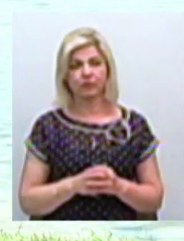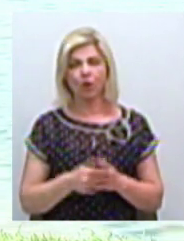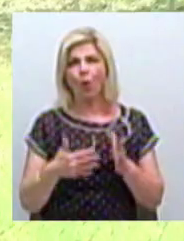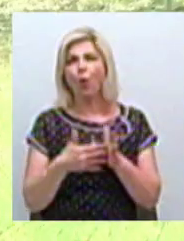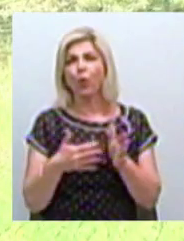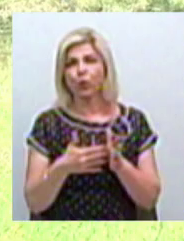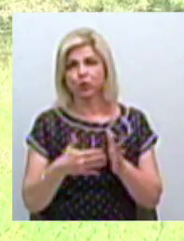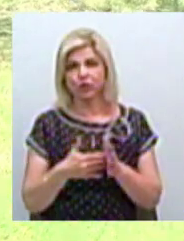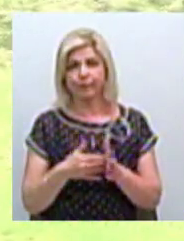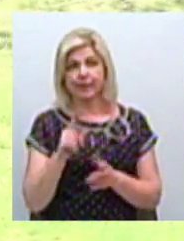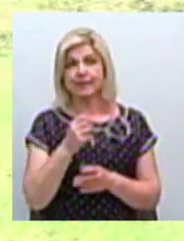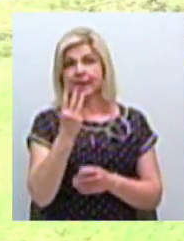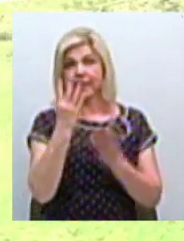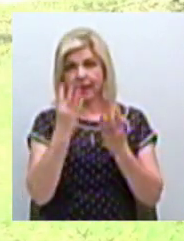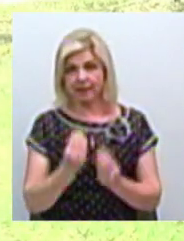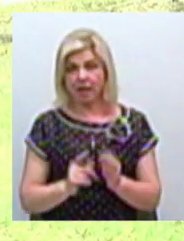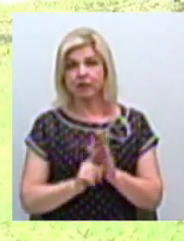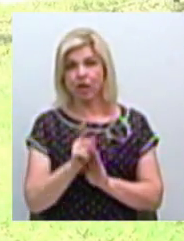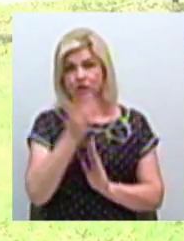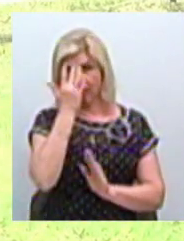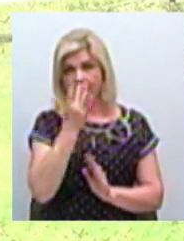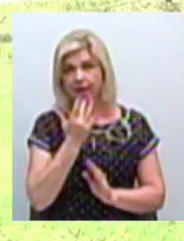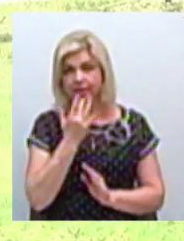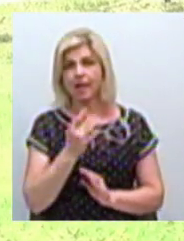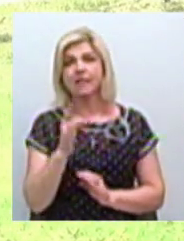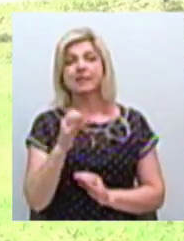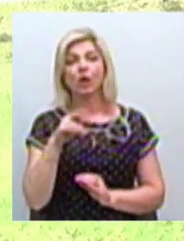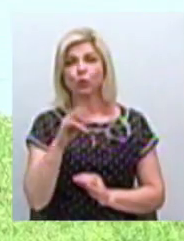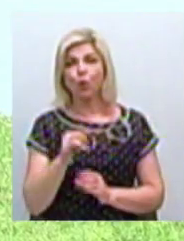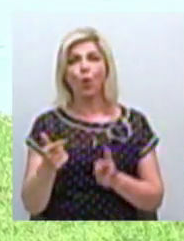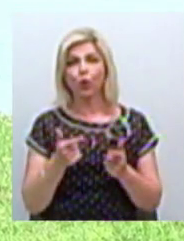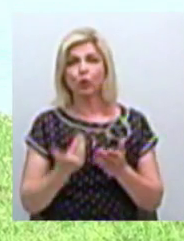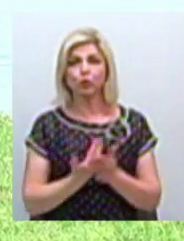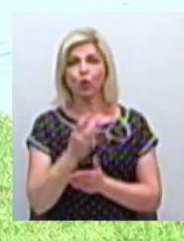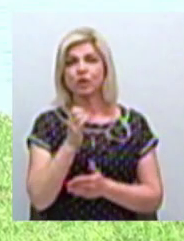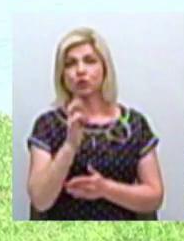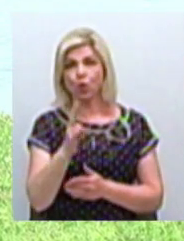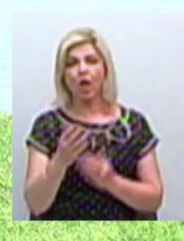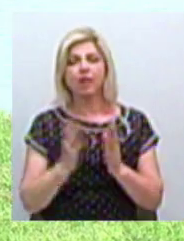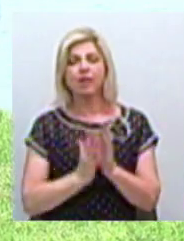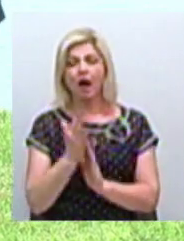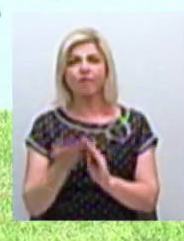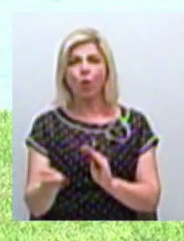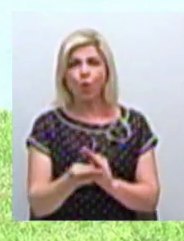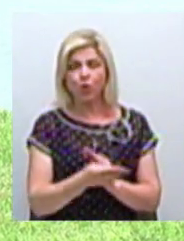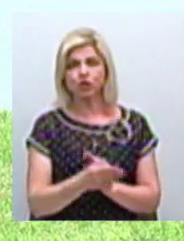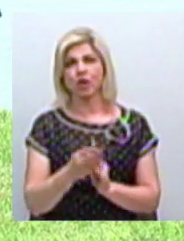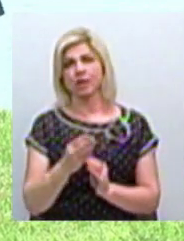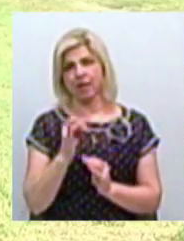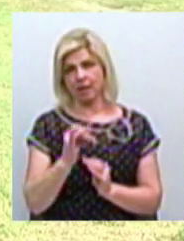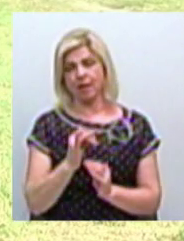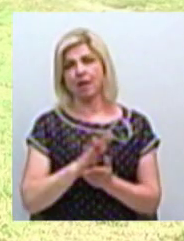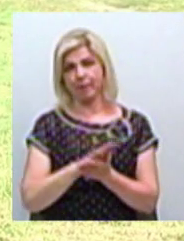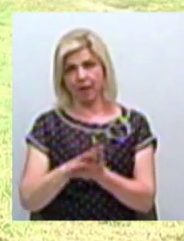колюче. За три дні до початку календарного літа стрілку готують до нового сезону. Трава покошена, дерева підрізані, прибрано. Але